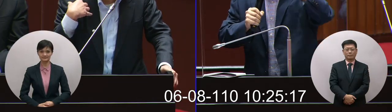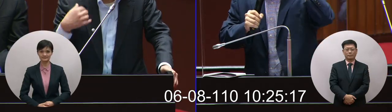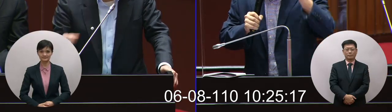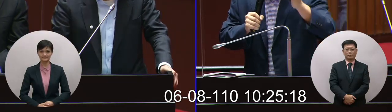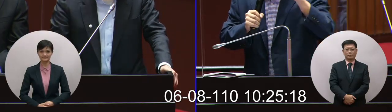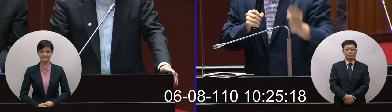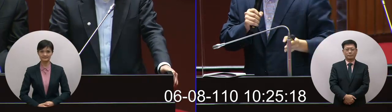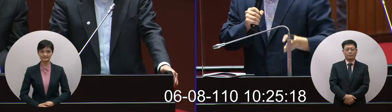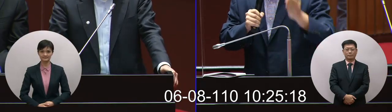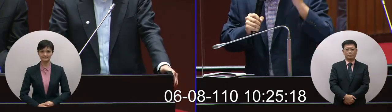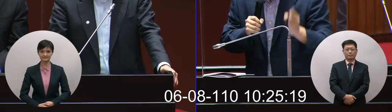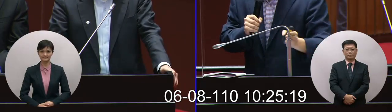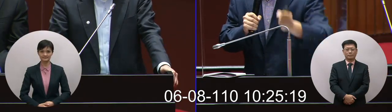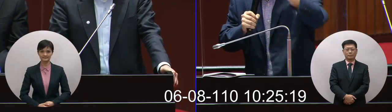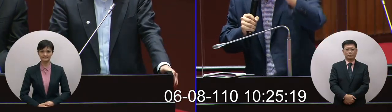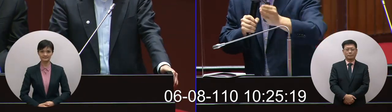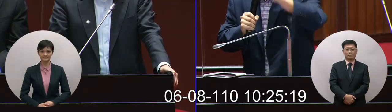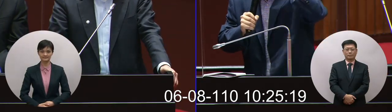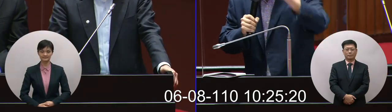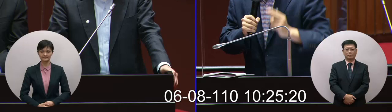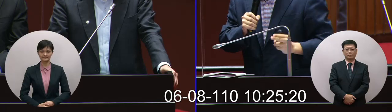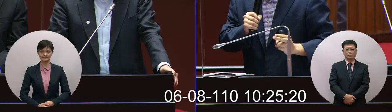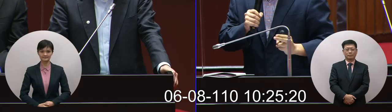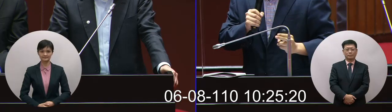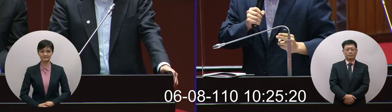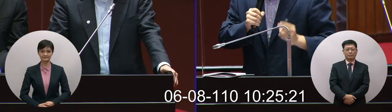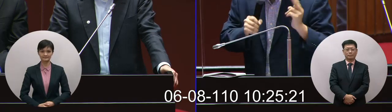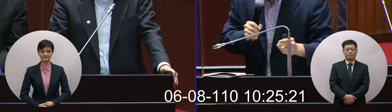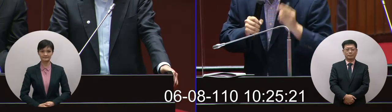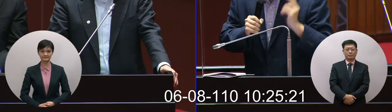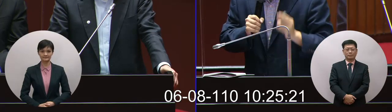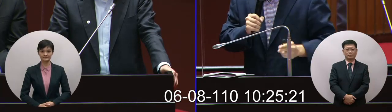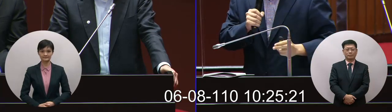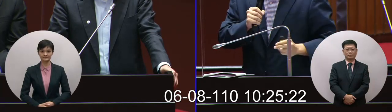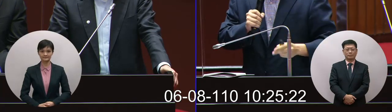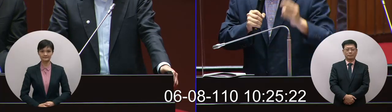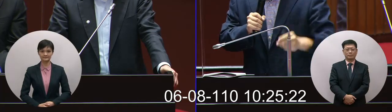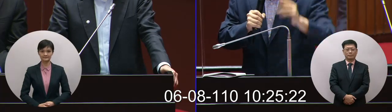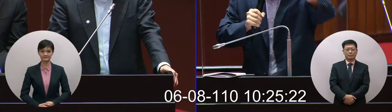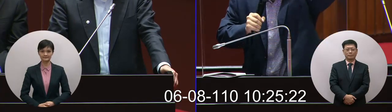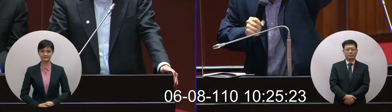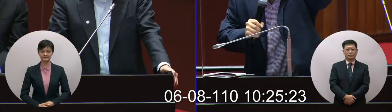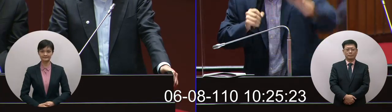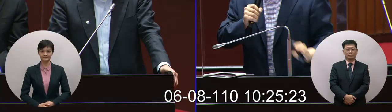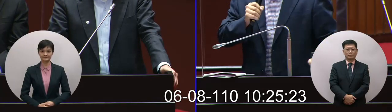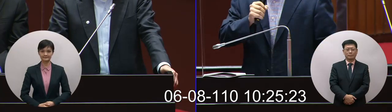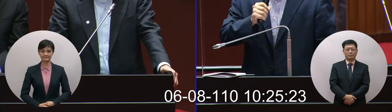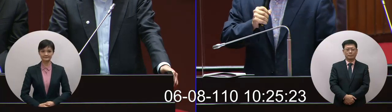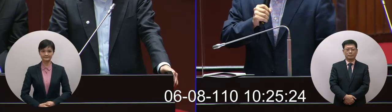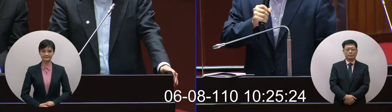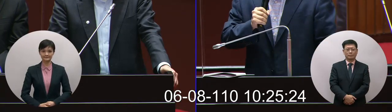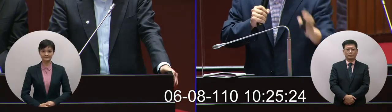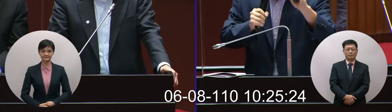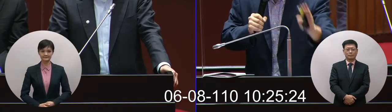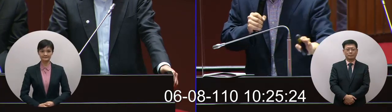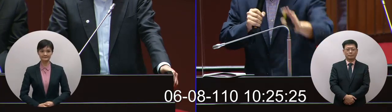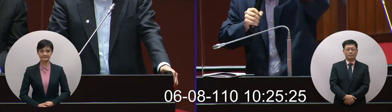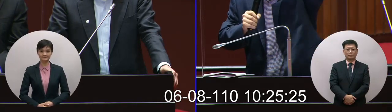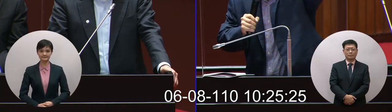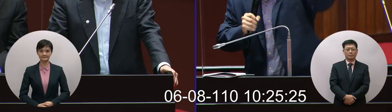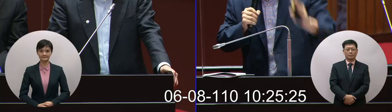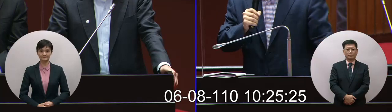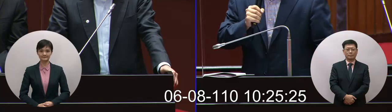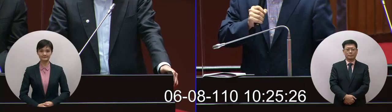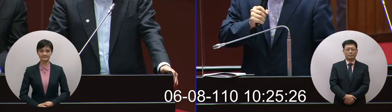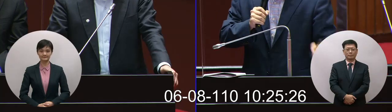以依照传染病防治法51条或防疫条例7条，你都会当去许可，唔免一申请啊嘛，就跟 BNT 就